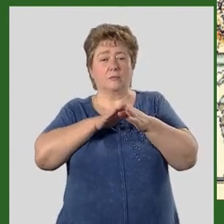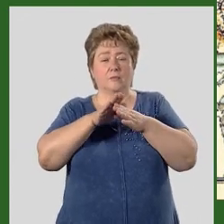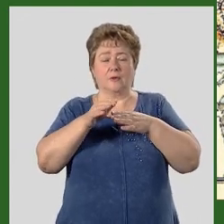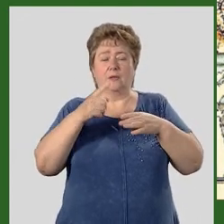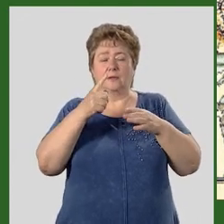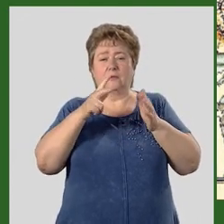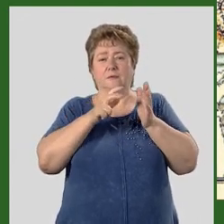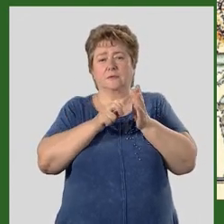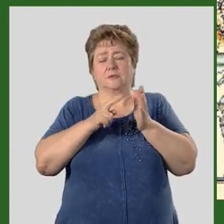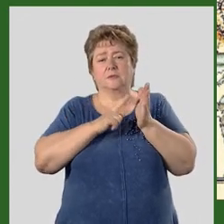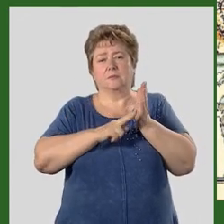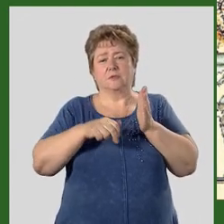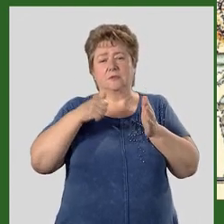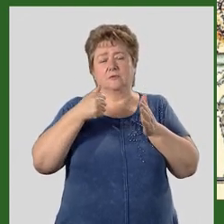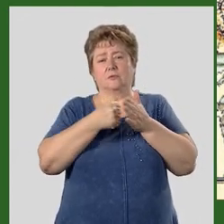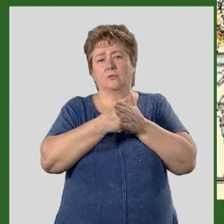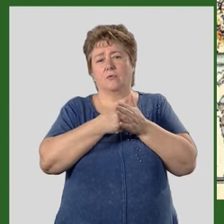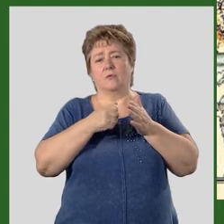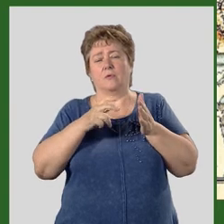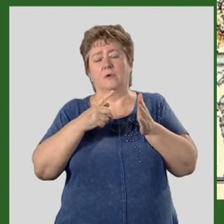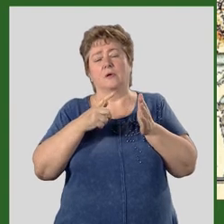с 1870 по